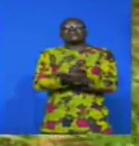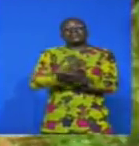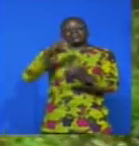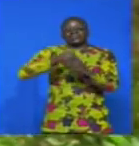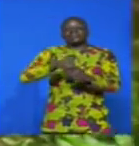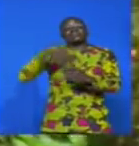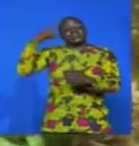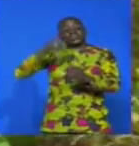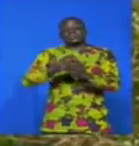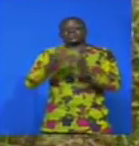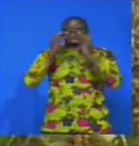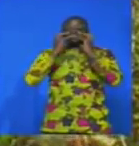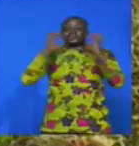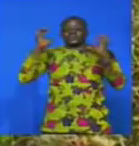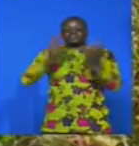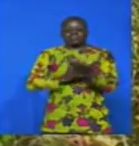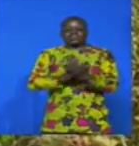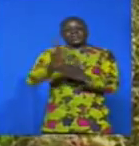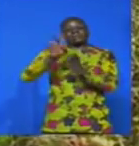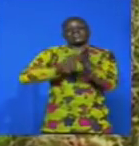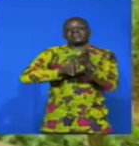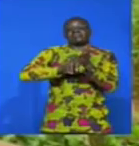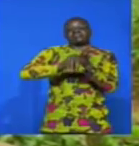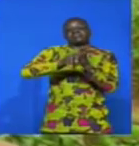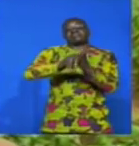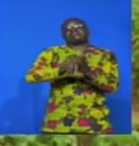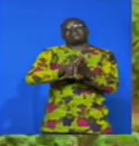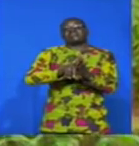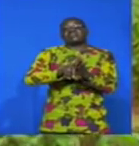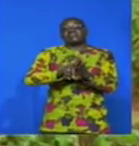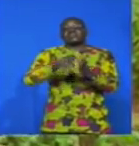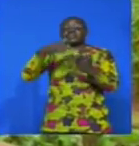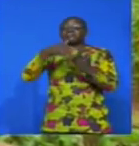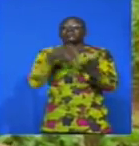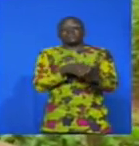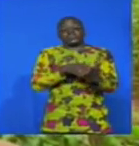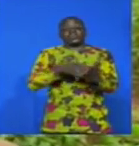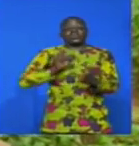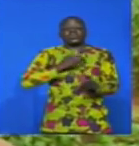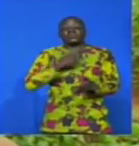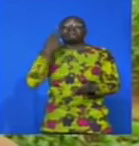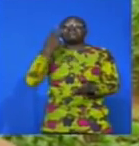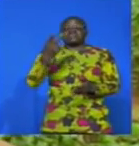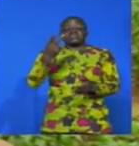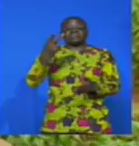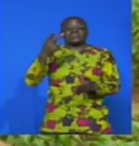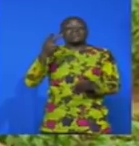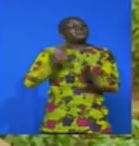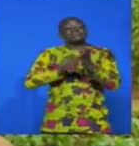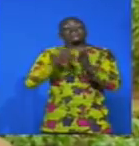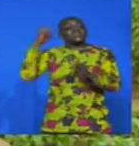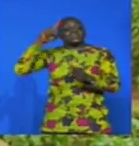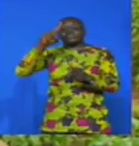de grossissement par des parasites. Souvent, nous voyons les insectes, mais ce n'est pas tous les